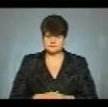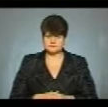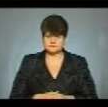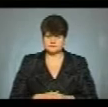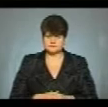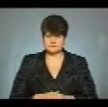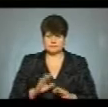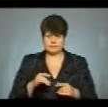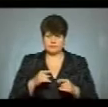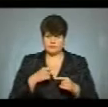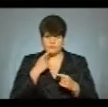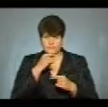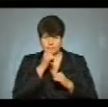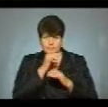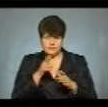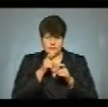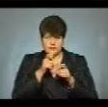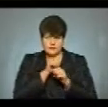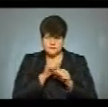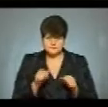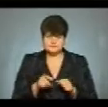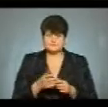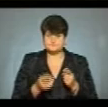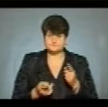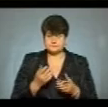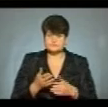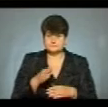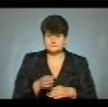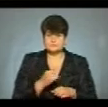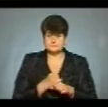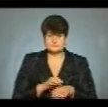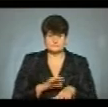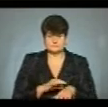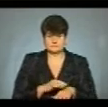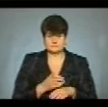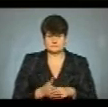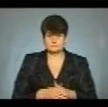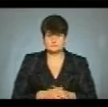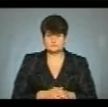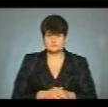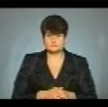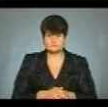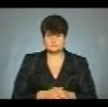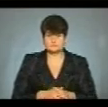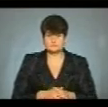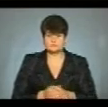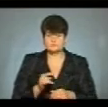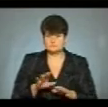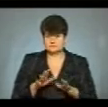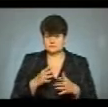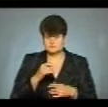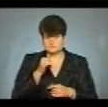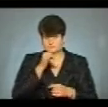не видавай жодного звуку, бо інакше я тобі зроблю дуже боляче. В той момент я не